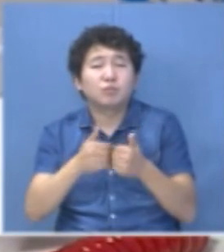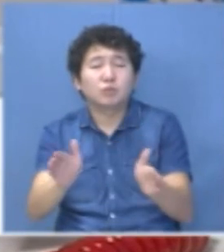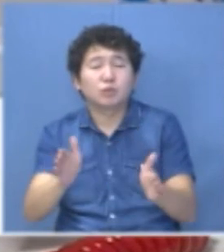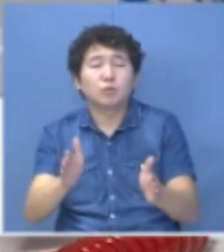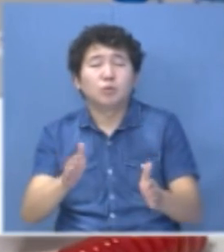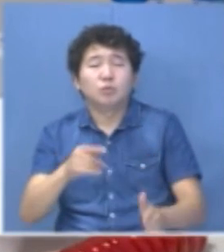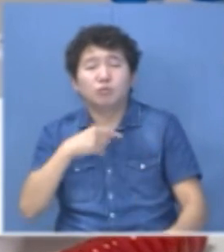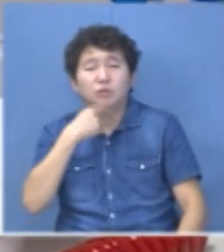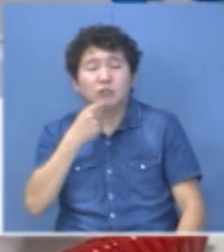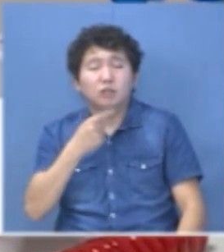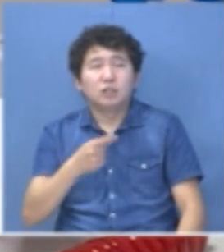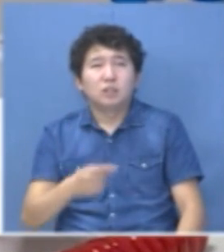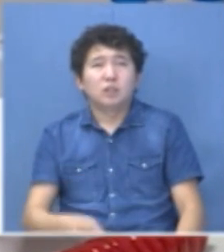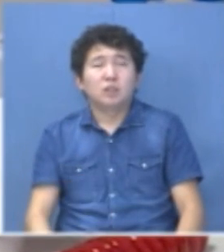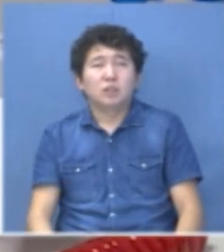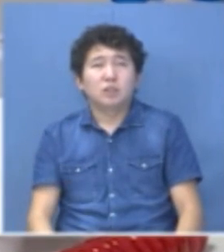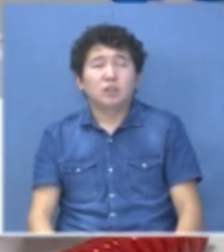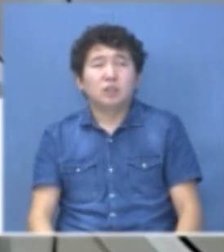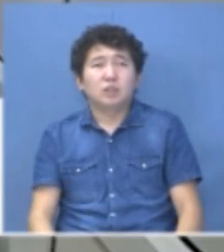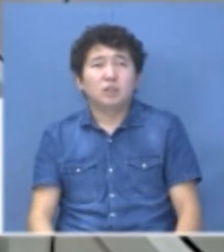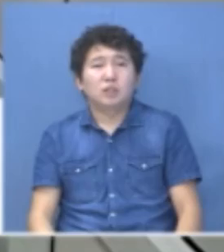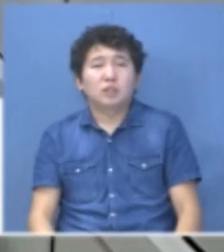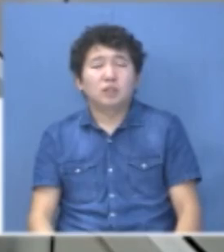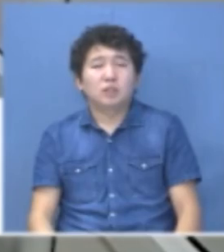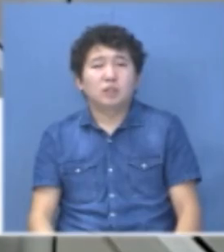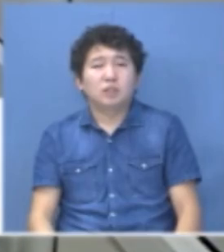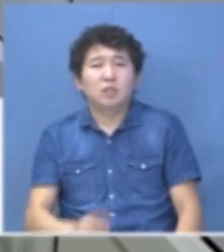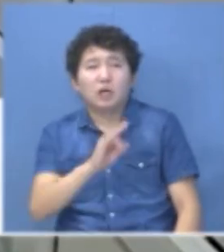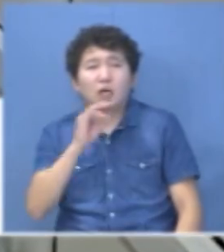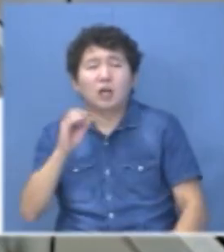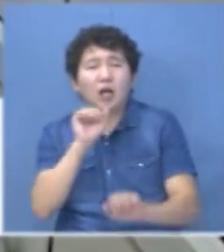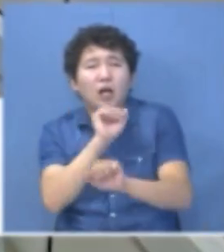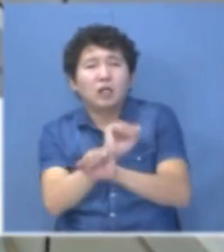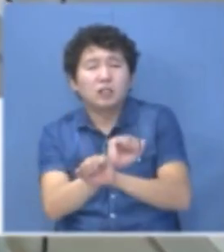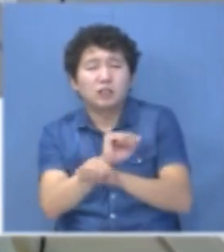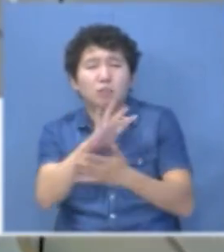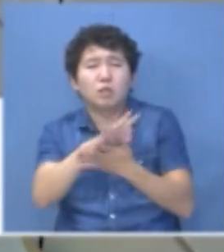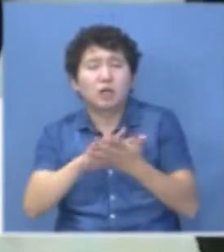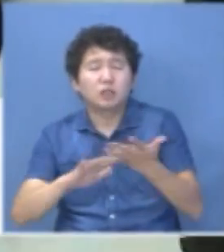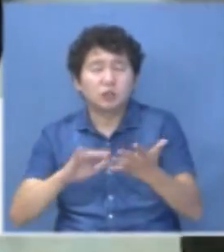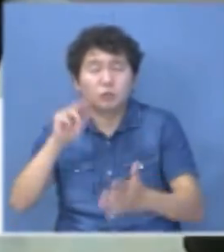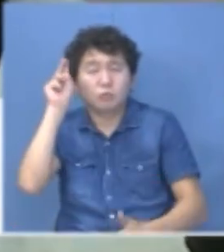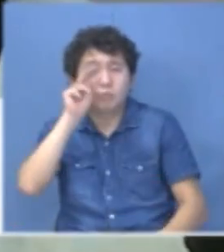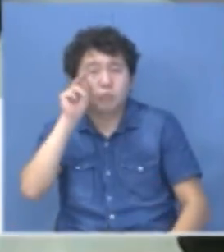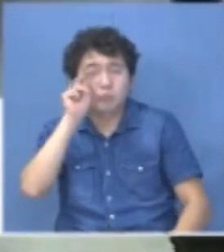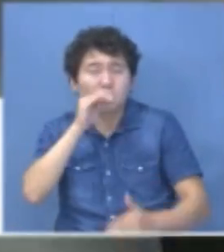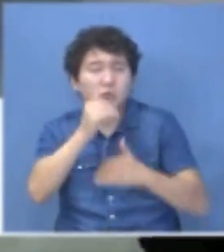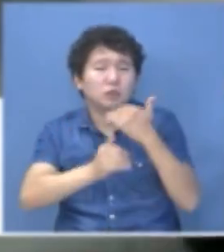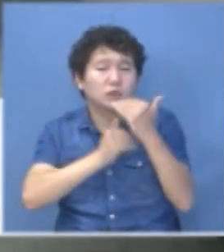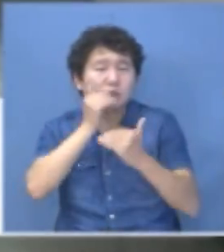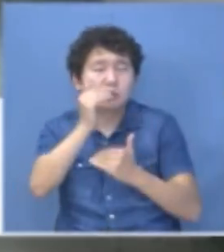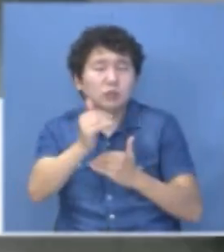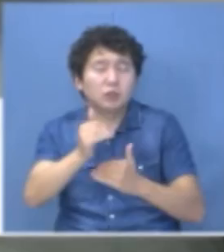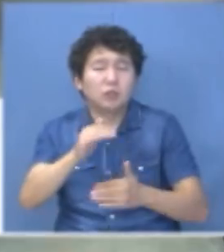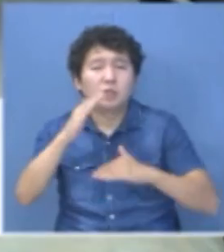Динара Бегимжанова. Более того, зачастую выпускники не останавливаются на достигнутом и продолжают обучение, совершенствуя свои знания.